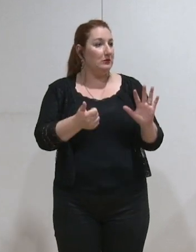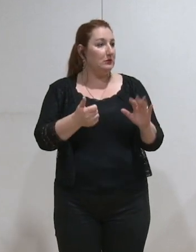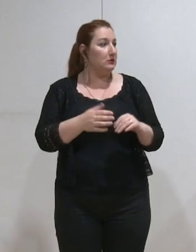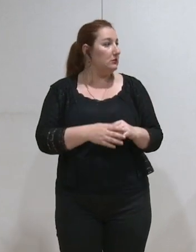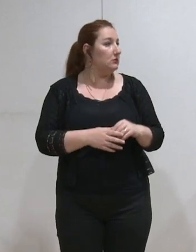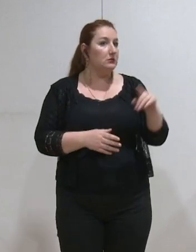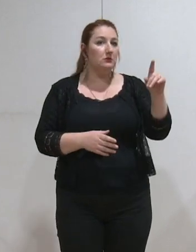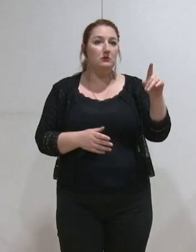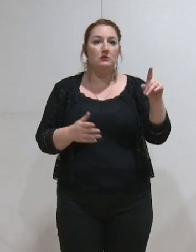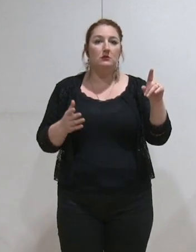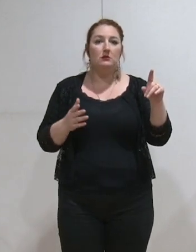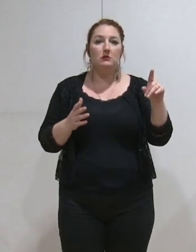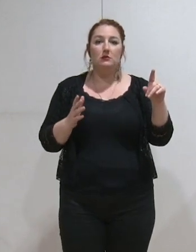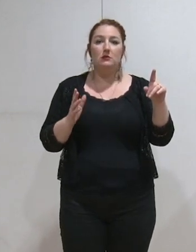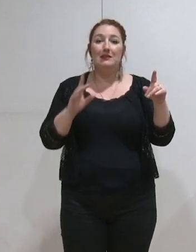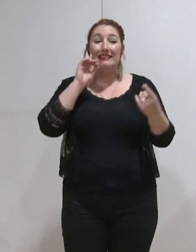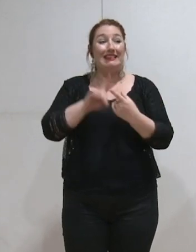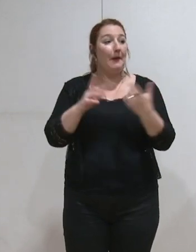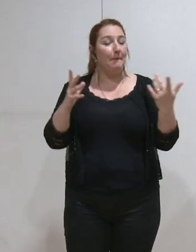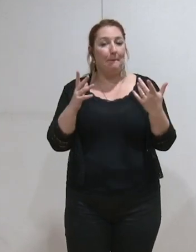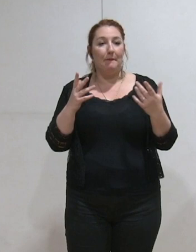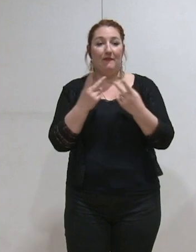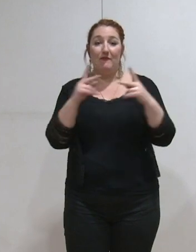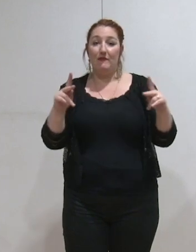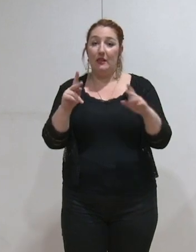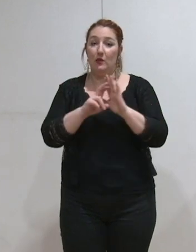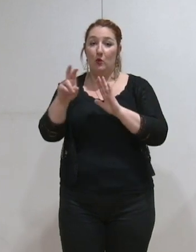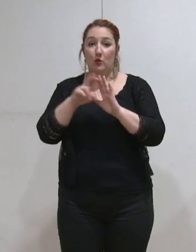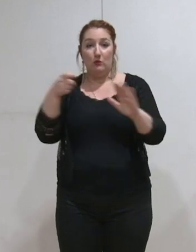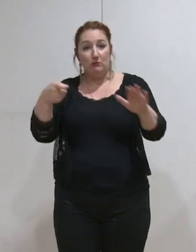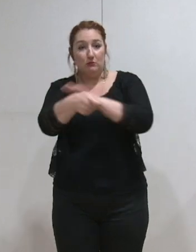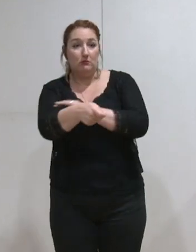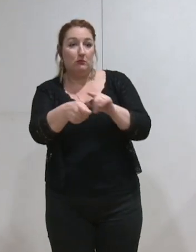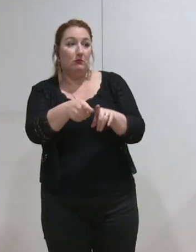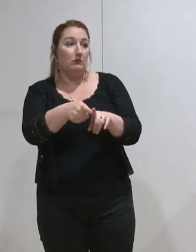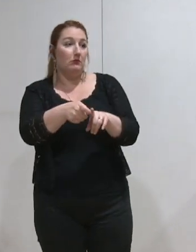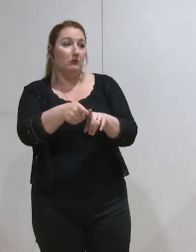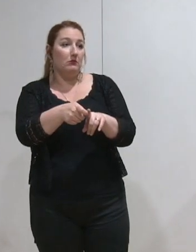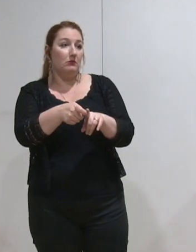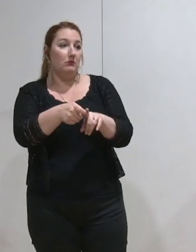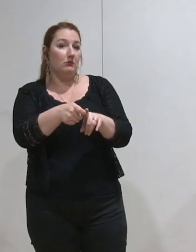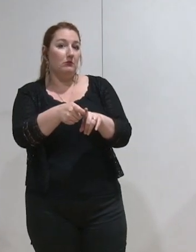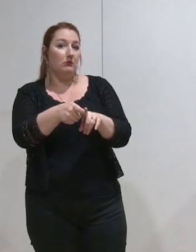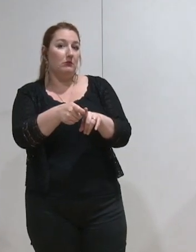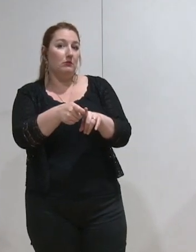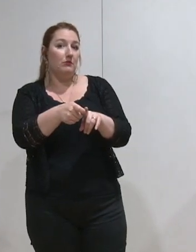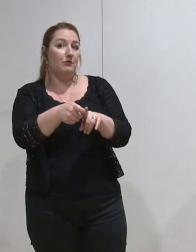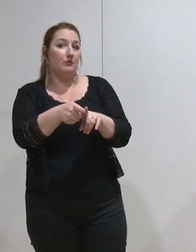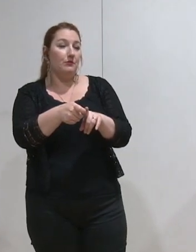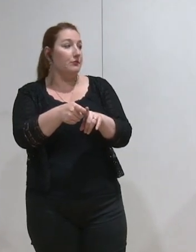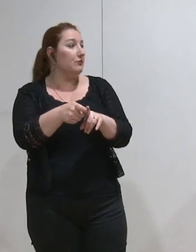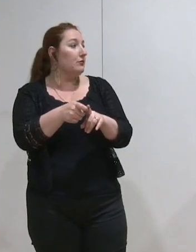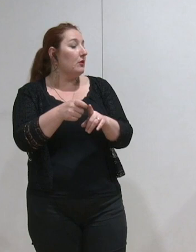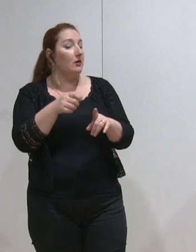6 qui porte donc sur les aides de la ville de Grenoble cette fois-ci donc la concrétisation en fait pour la